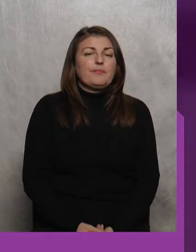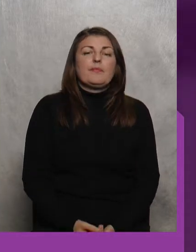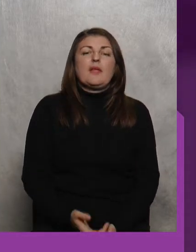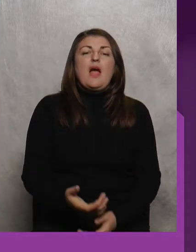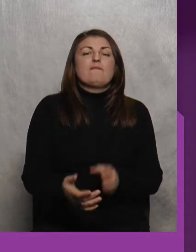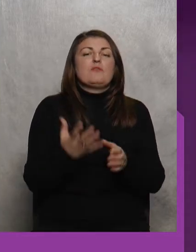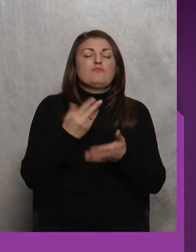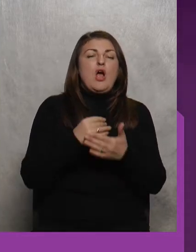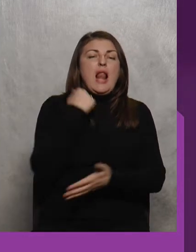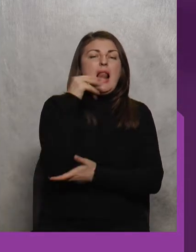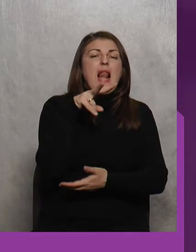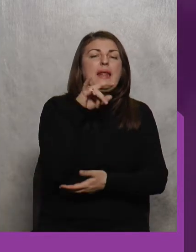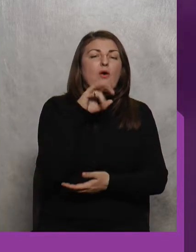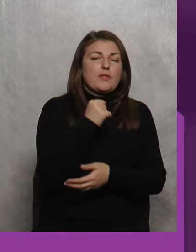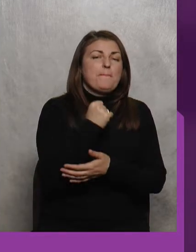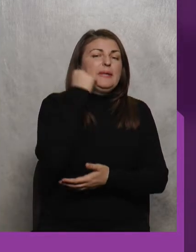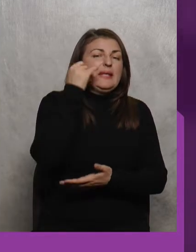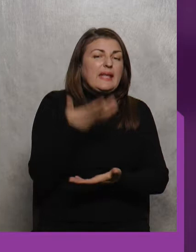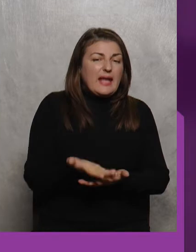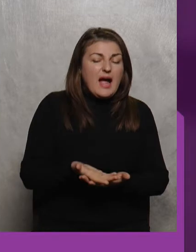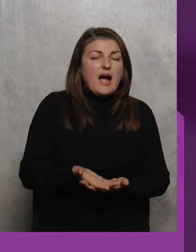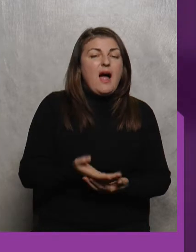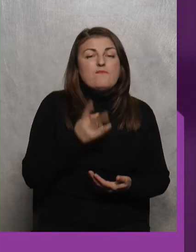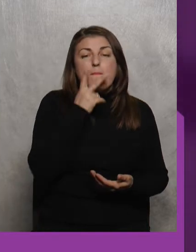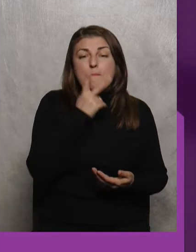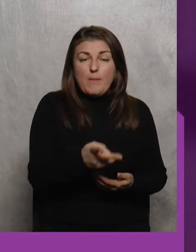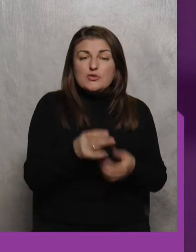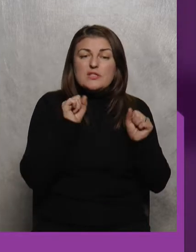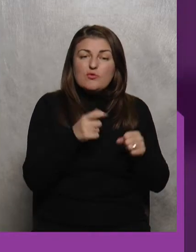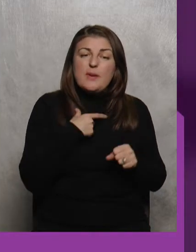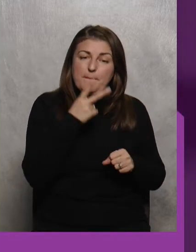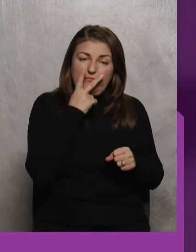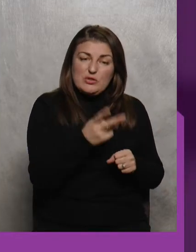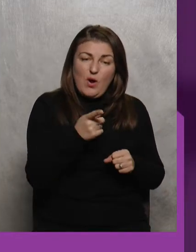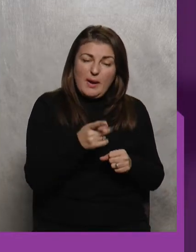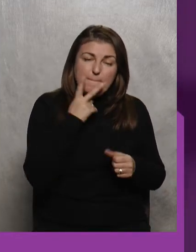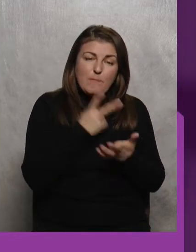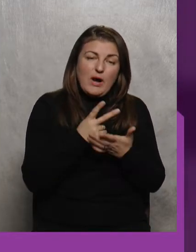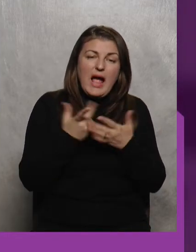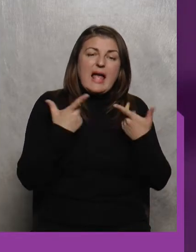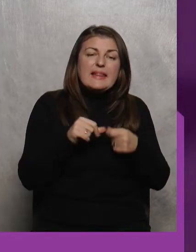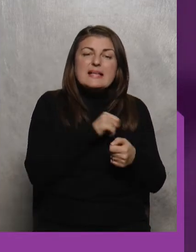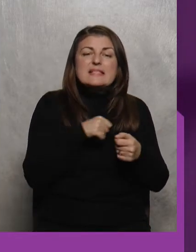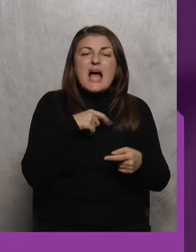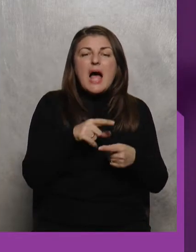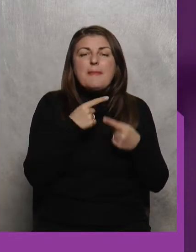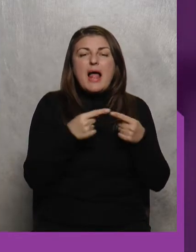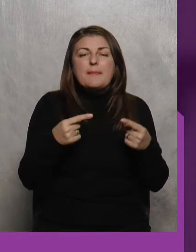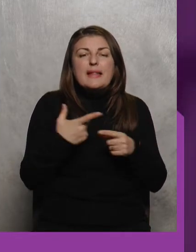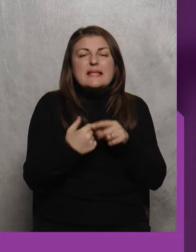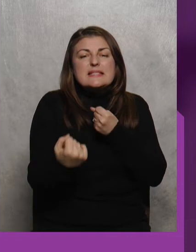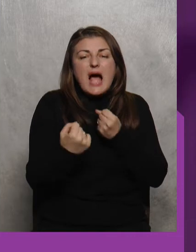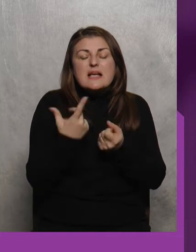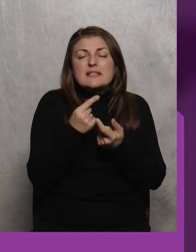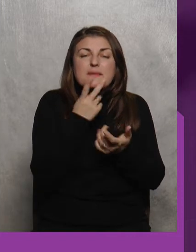відірвавши лікоть від піднокотника. От як побачите і зможете нам візуально показати, де саме елемент захисту,